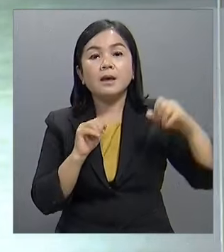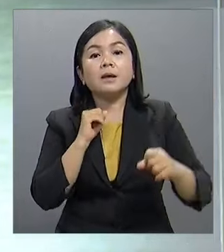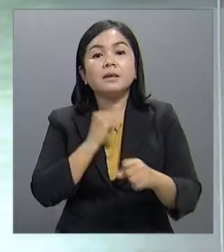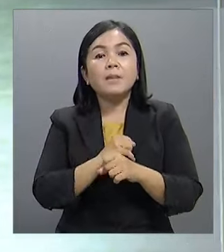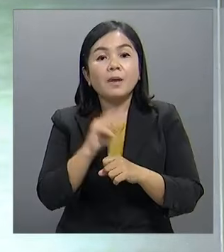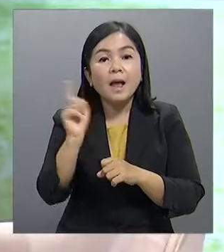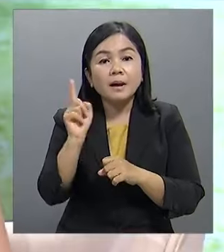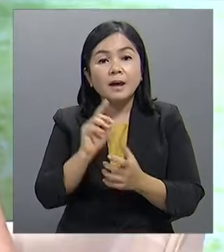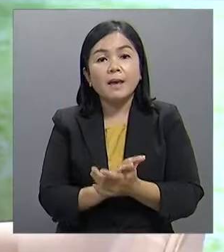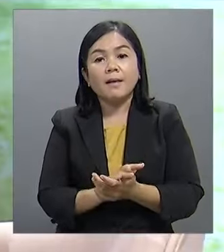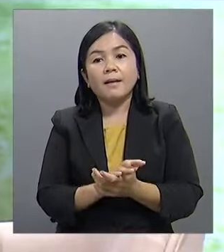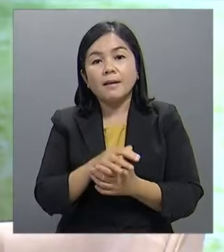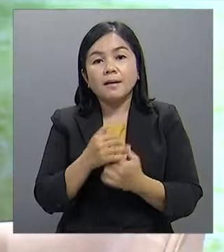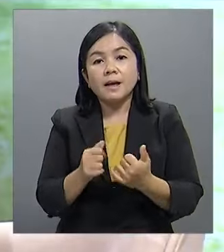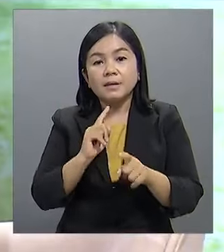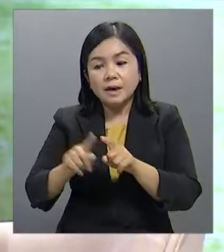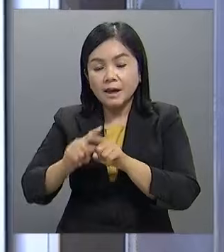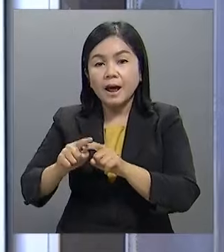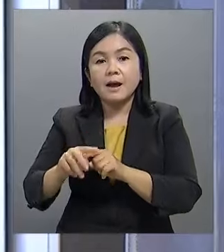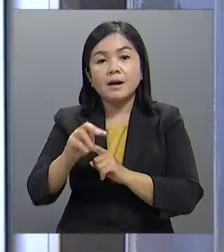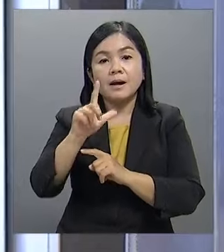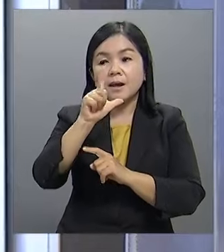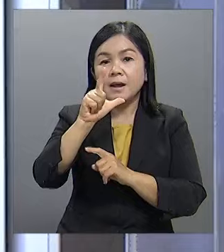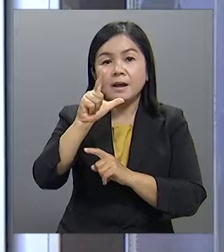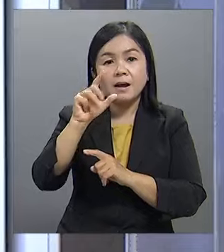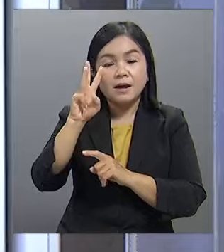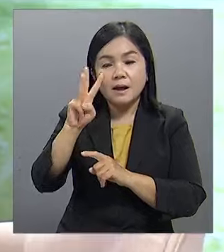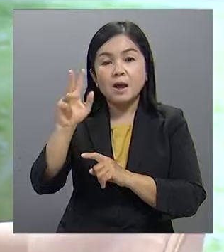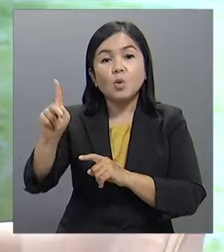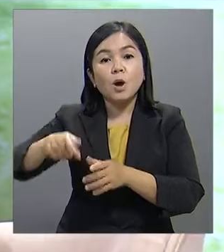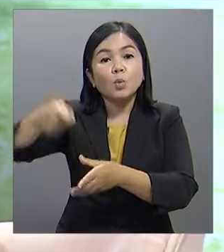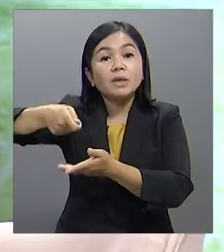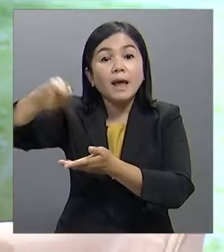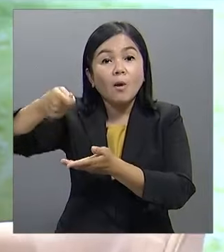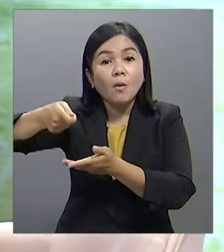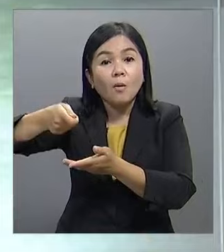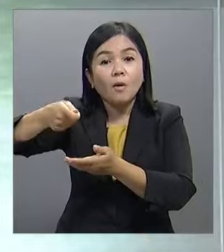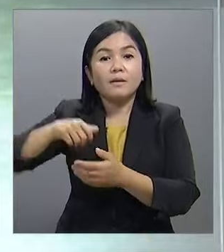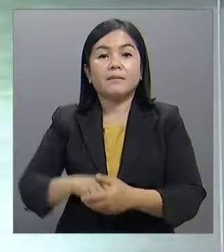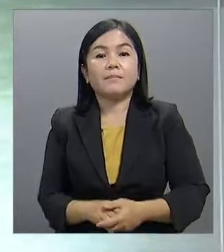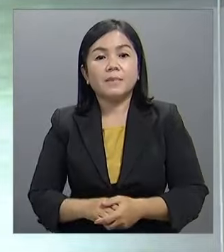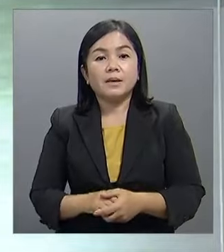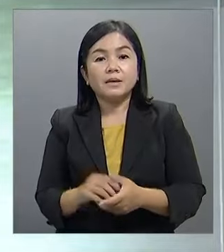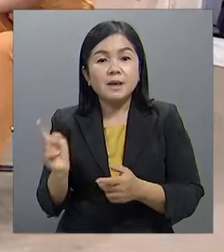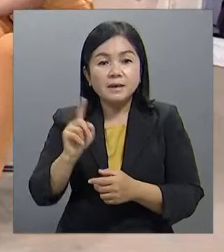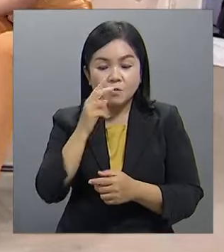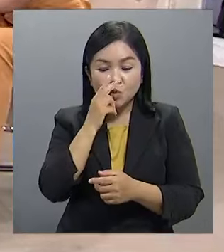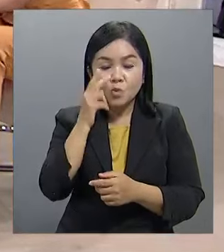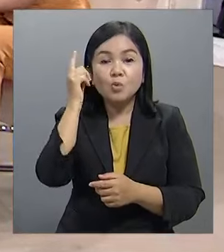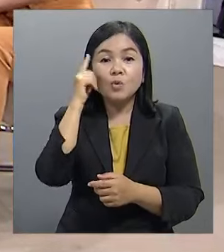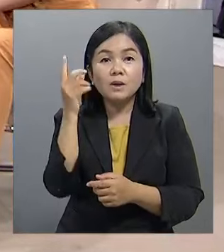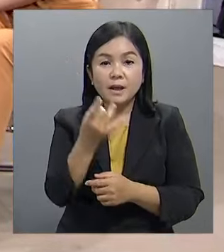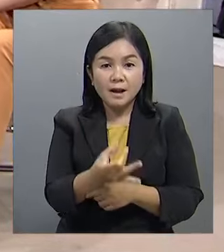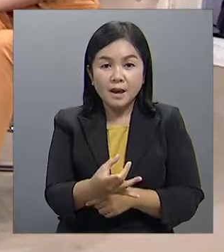้คนขายก๋วยเตี๋ยว คนขายก๋วยเตี๋ยวนั่น เองค่ะคุณแย่งซีนพี่เป้อย่างนี้ไม่ได้ คุณทำไมคะมันเป็นเวลาน้อยนิดของดิฉันคุณมา